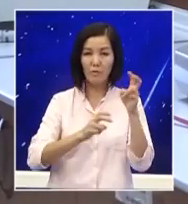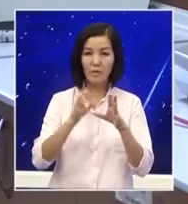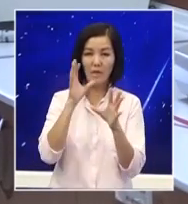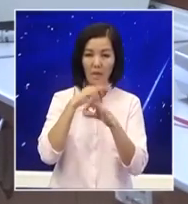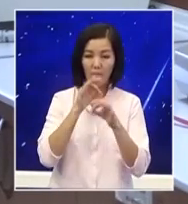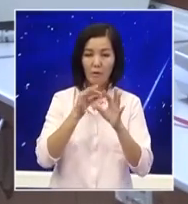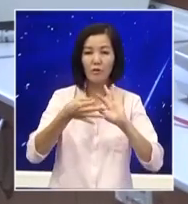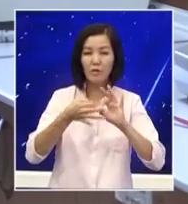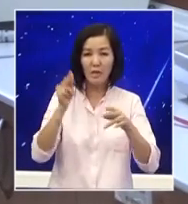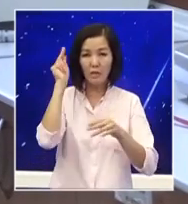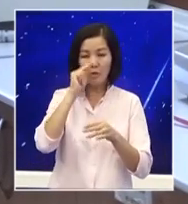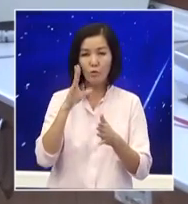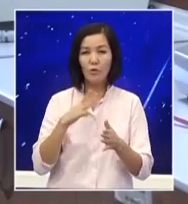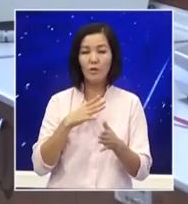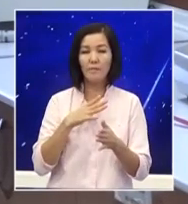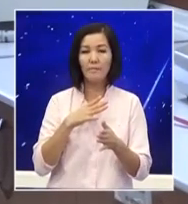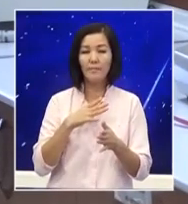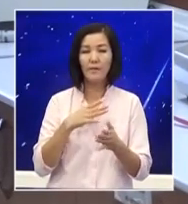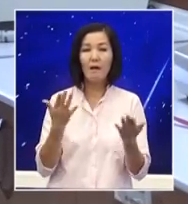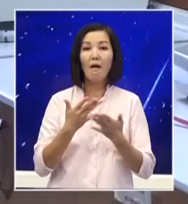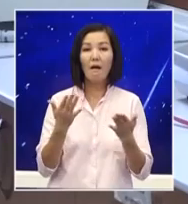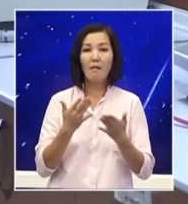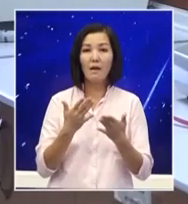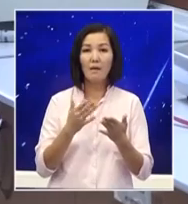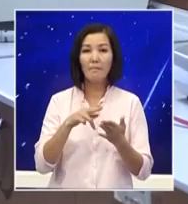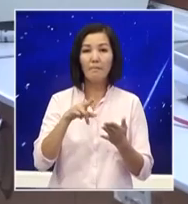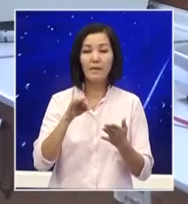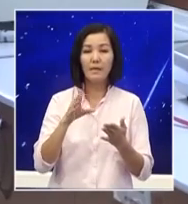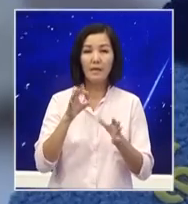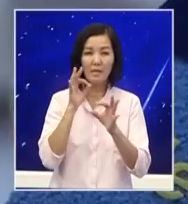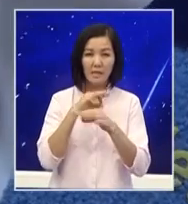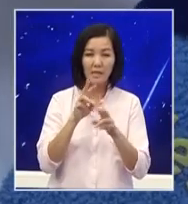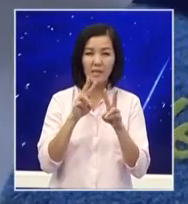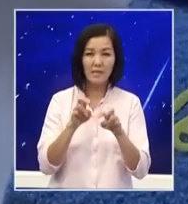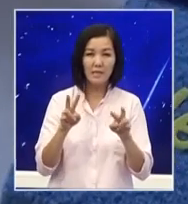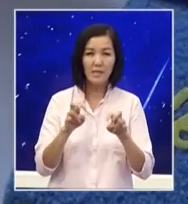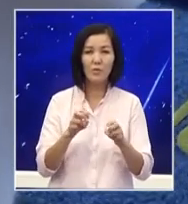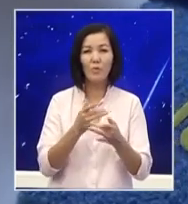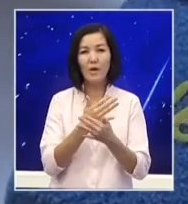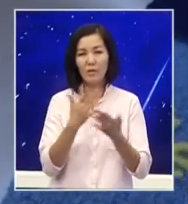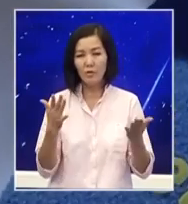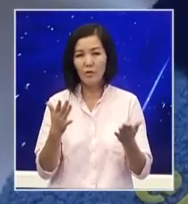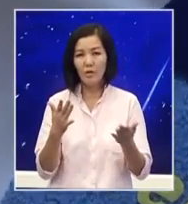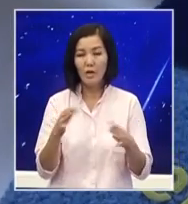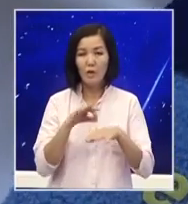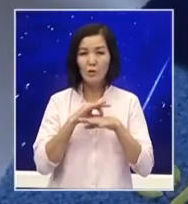лабораторияның қырсырын үйрендім, қалай патокамен жұмыс істеу керек, крахмалдың түрлерін, кукурузының